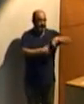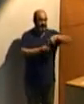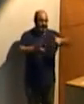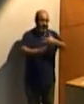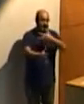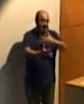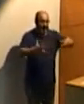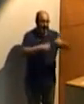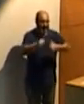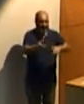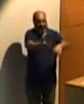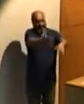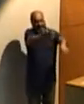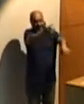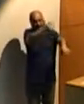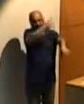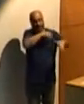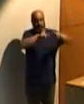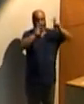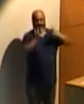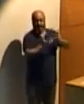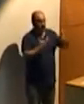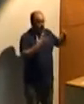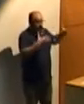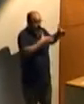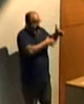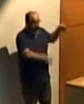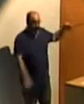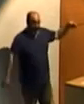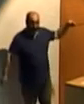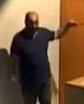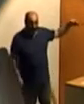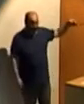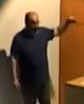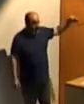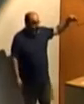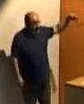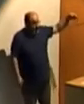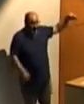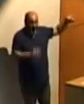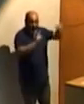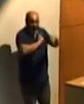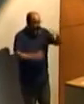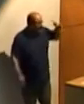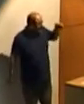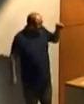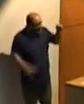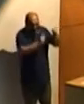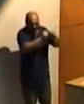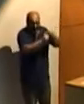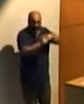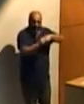est une singularité physique immensément enfin très très haute énergie énergies et finement haute